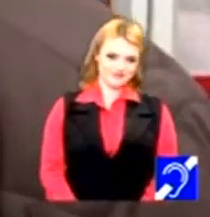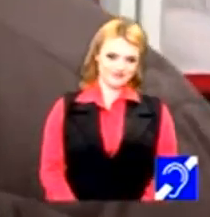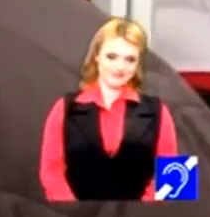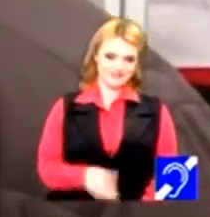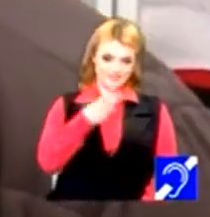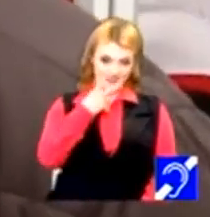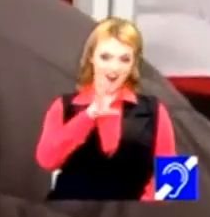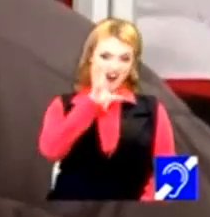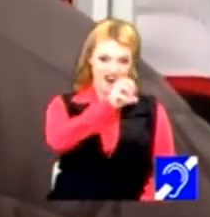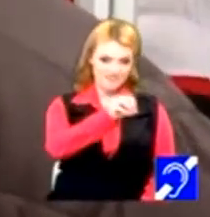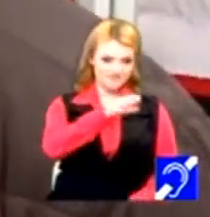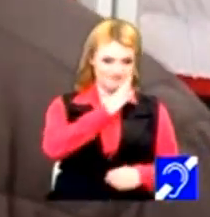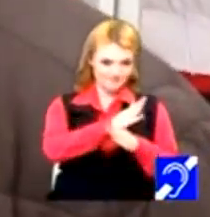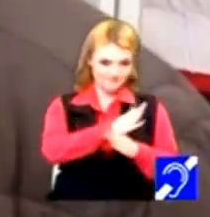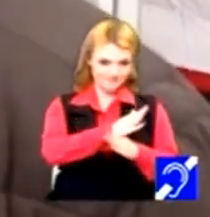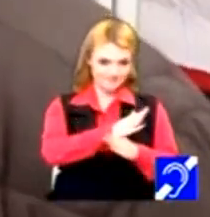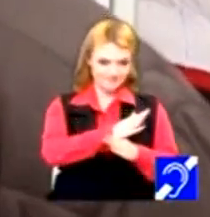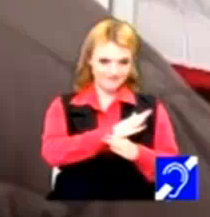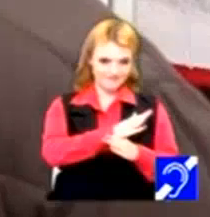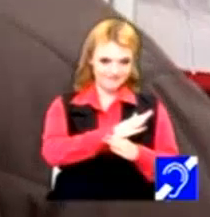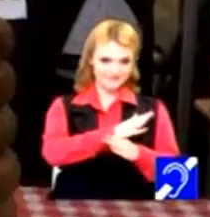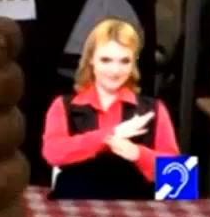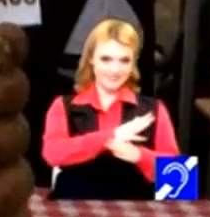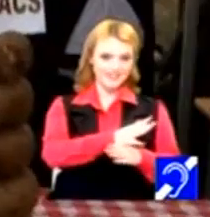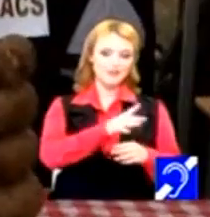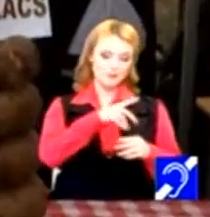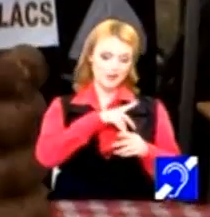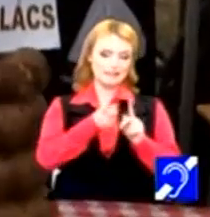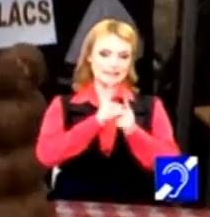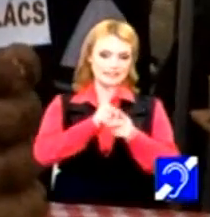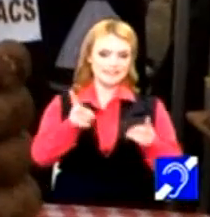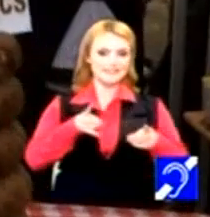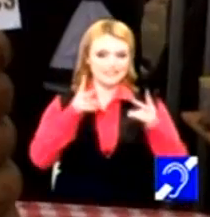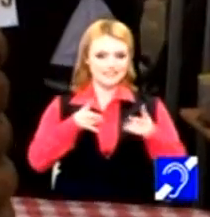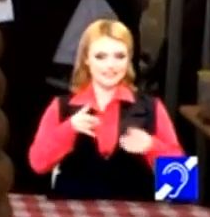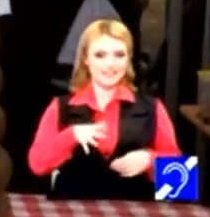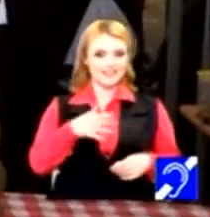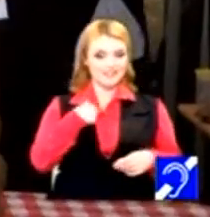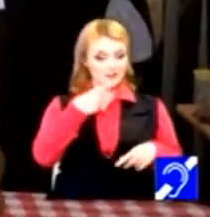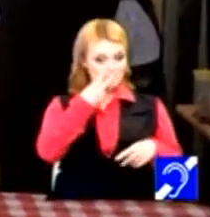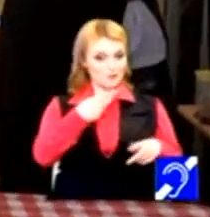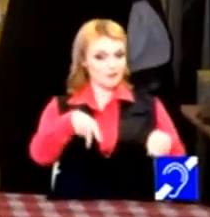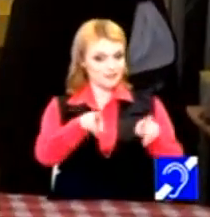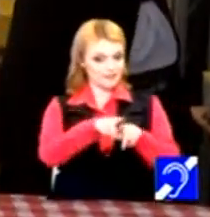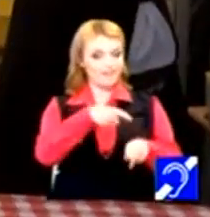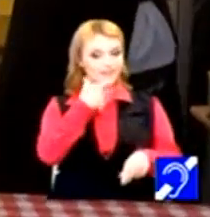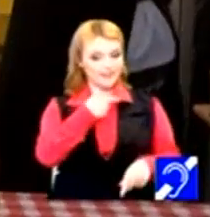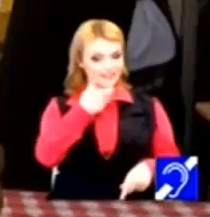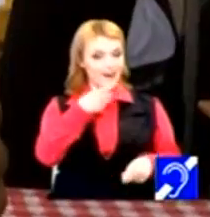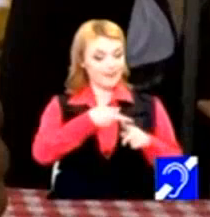muște, așa că e blând acum. Am cozonac secuiesc. Asta e